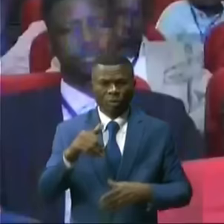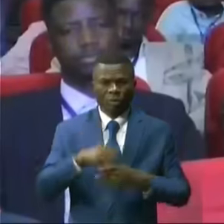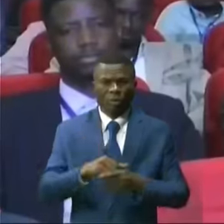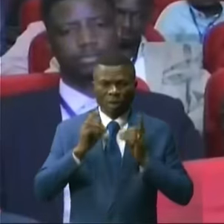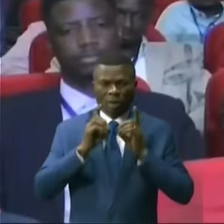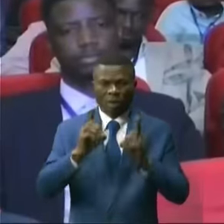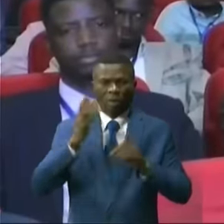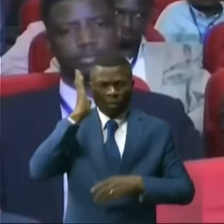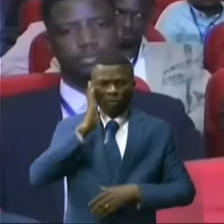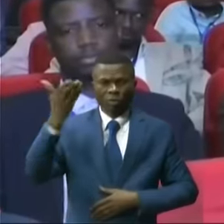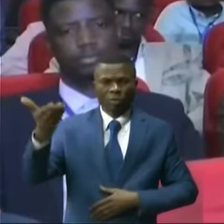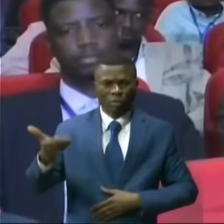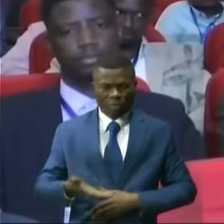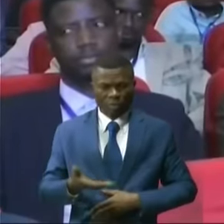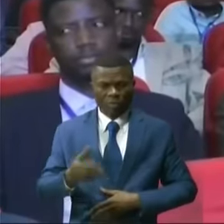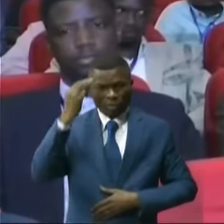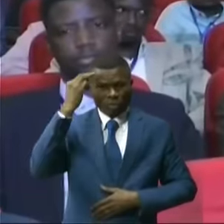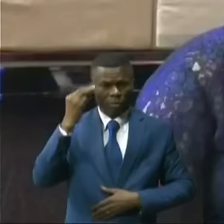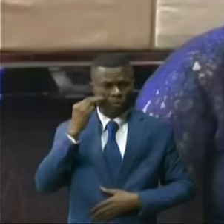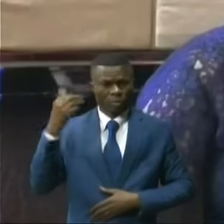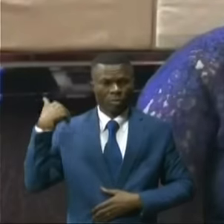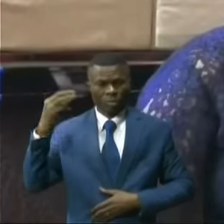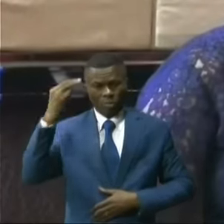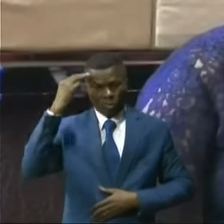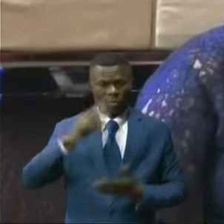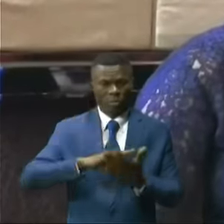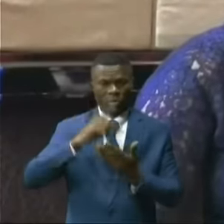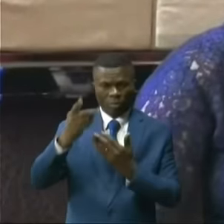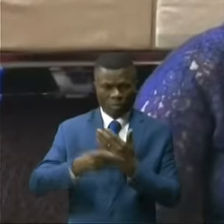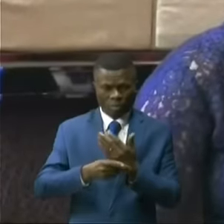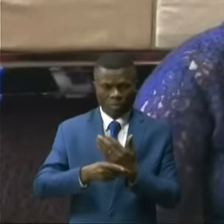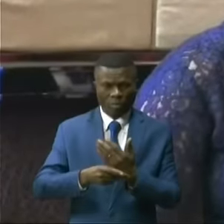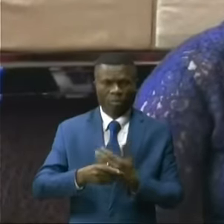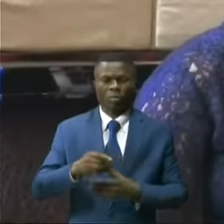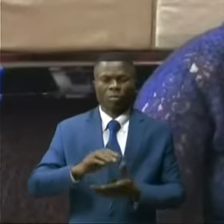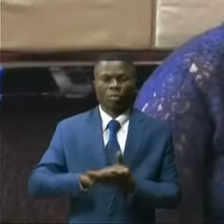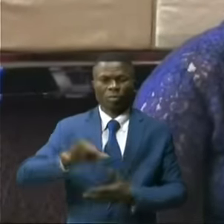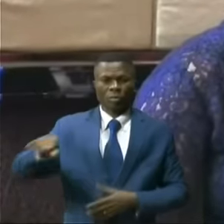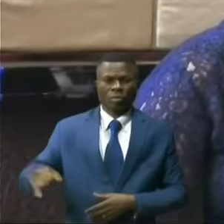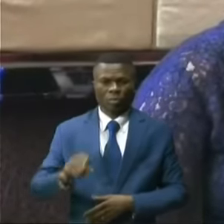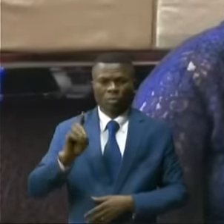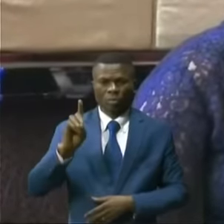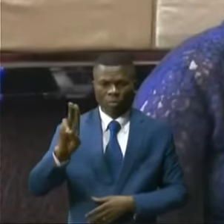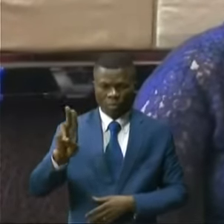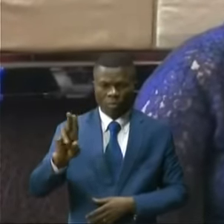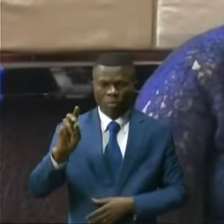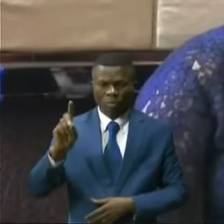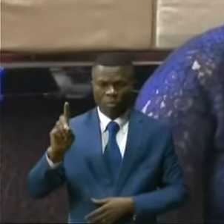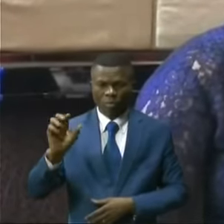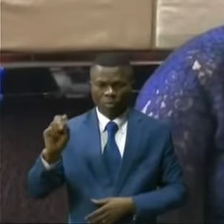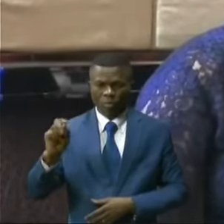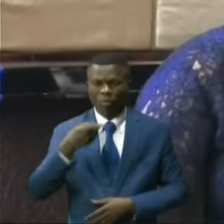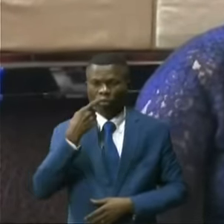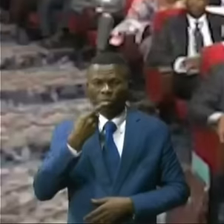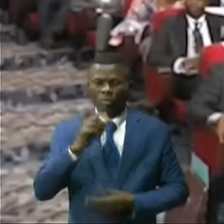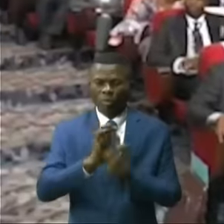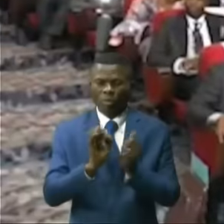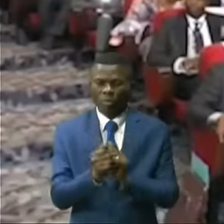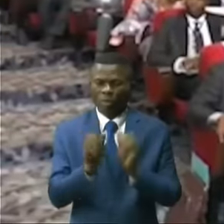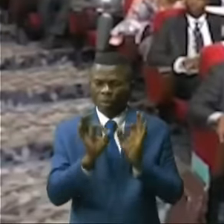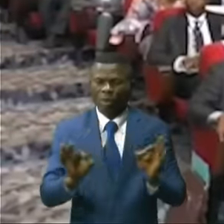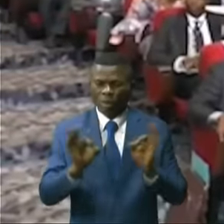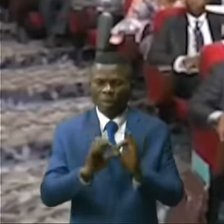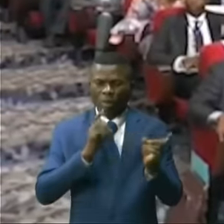monde des bienvenu la ministre d'État ministre du Plan Judit soumino touuka est revenu sur l'importance que révit ce